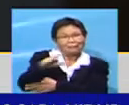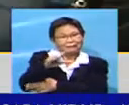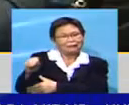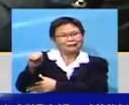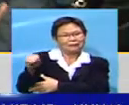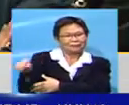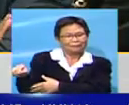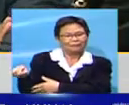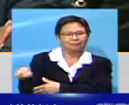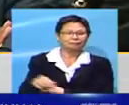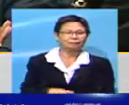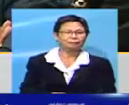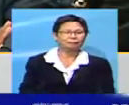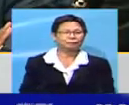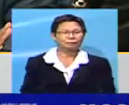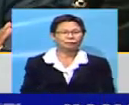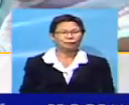Dr and